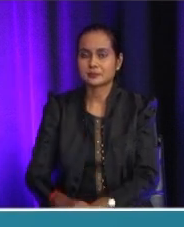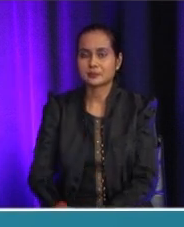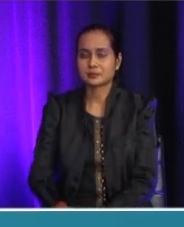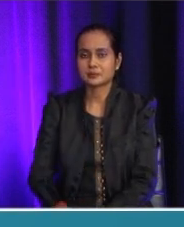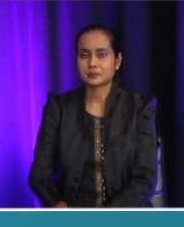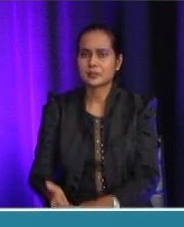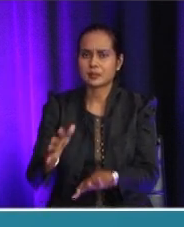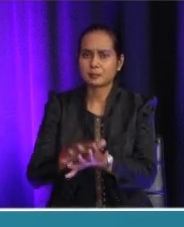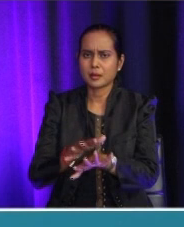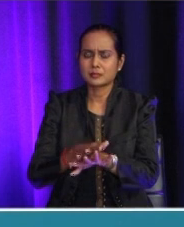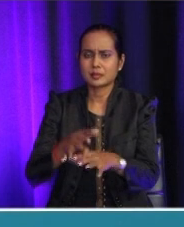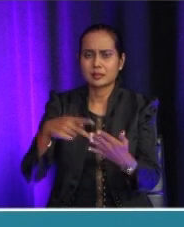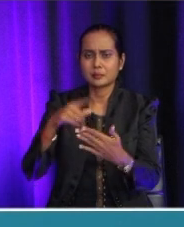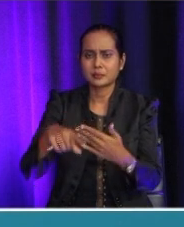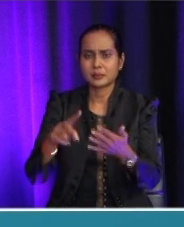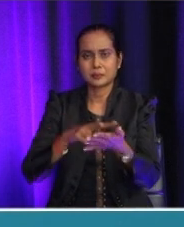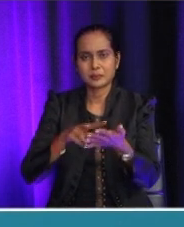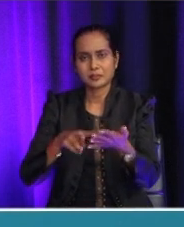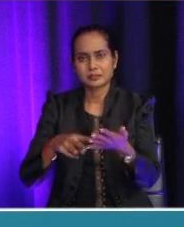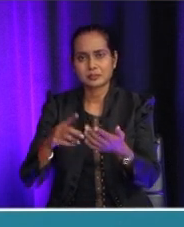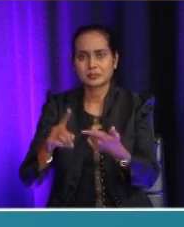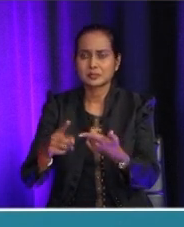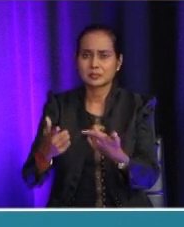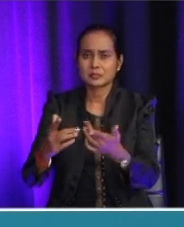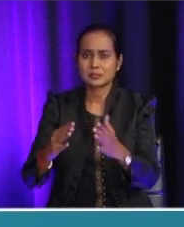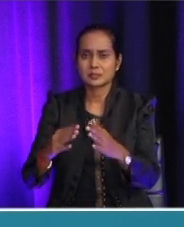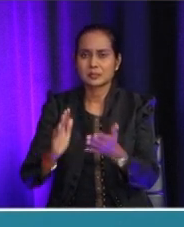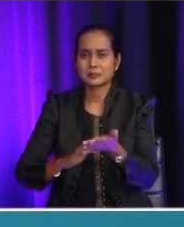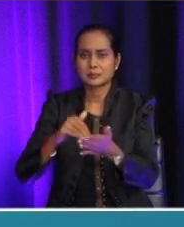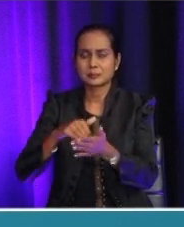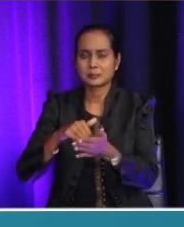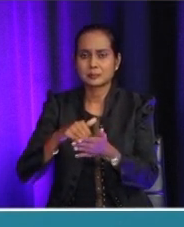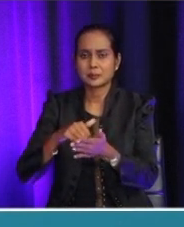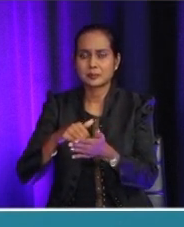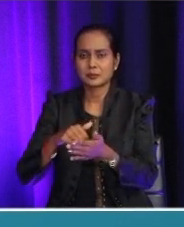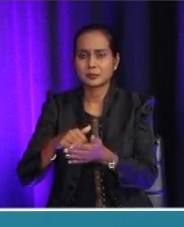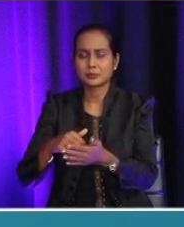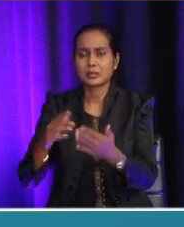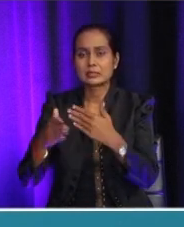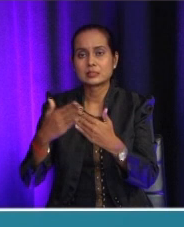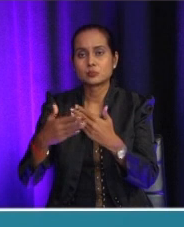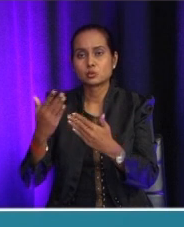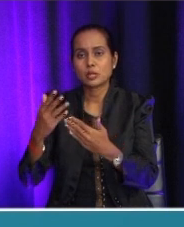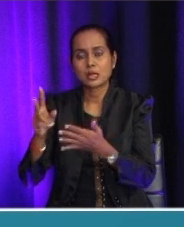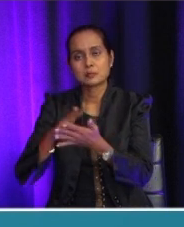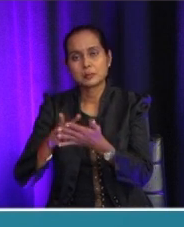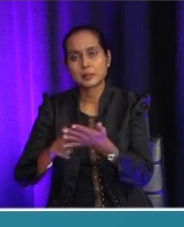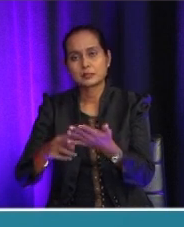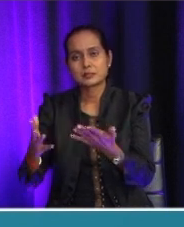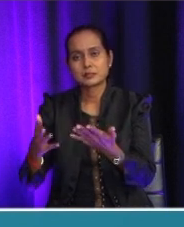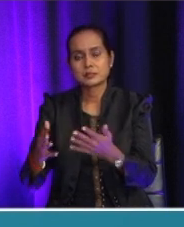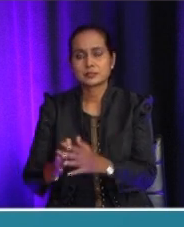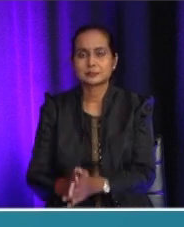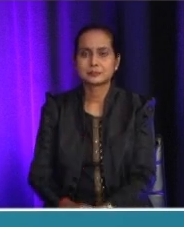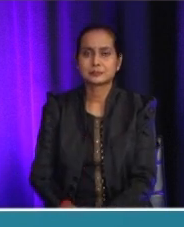kepelbagaian program membaca ya, kemudian pembangunan prasarana dan aktiviti membaca, juga pesta buku.